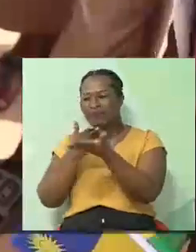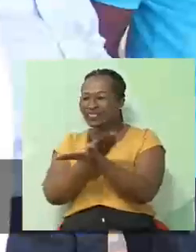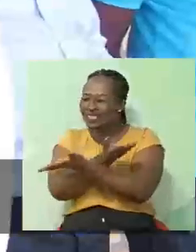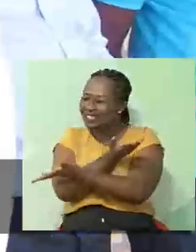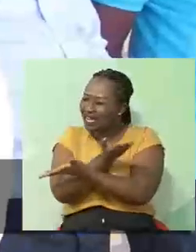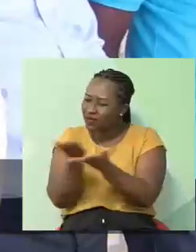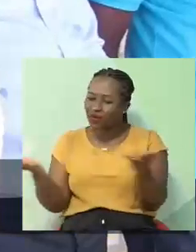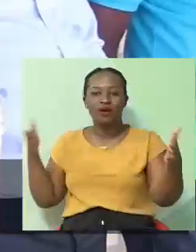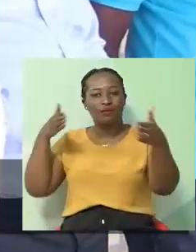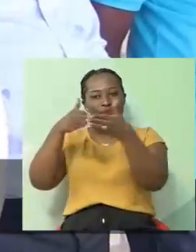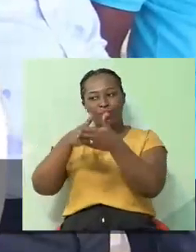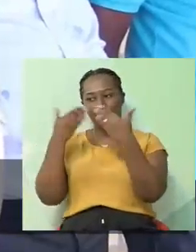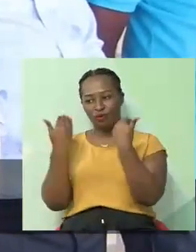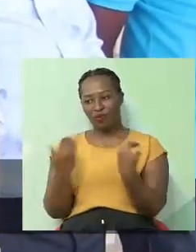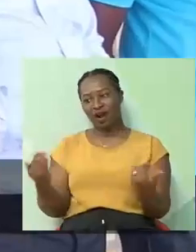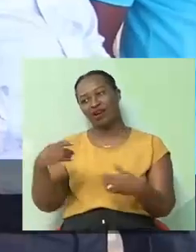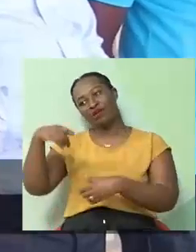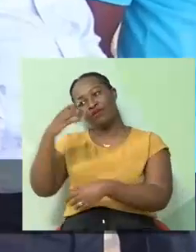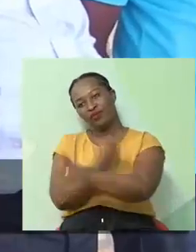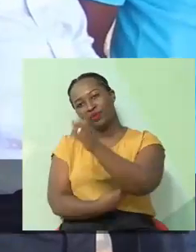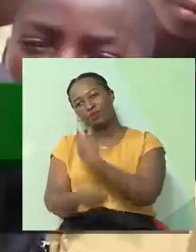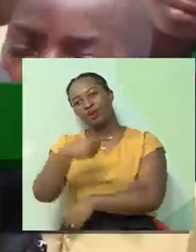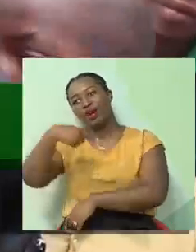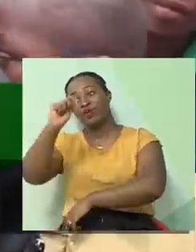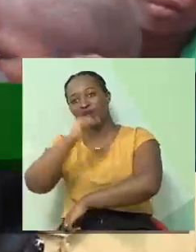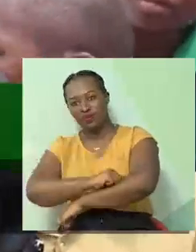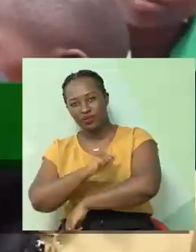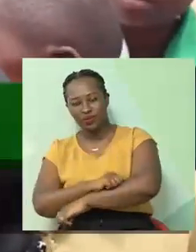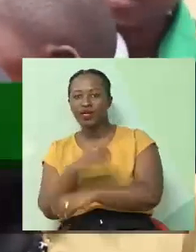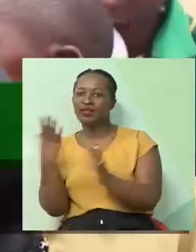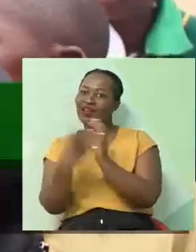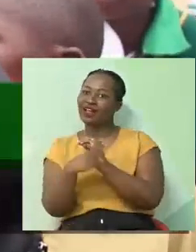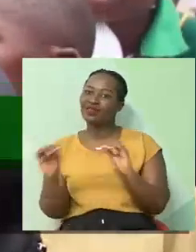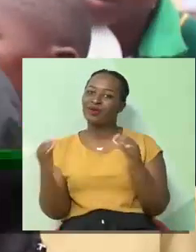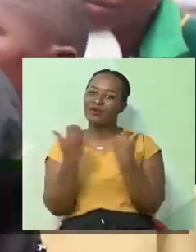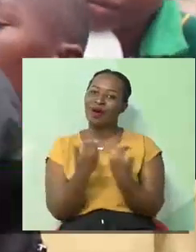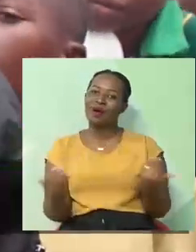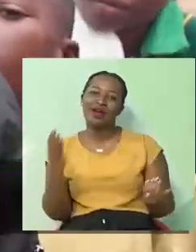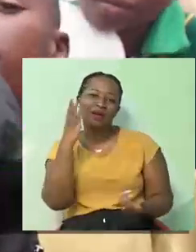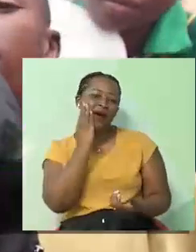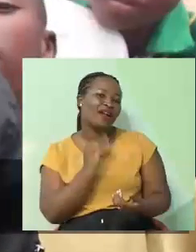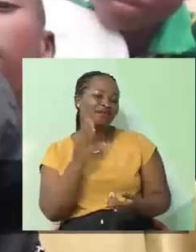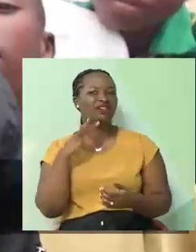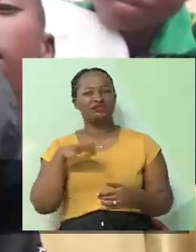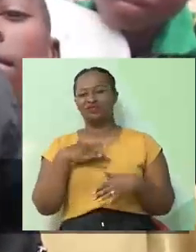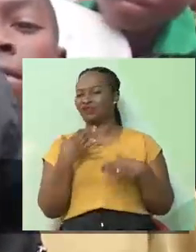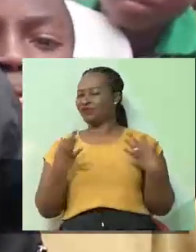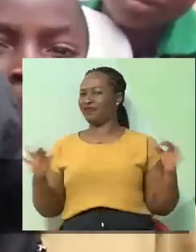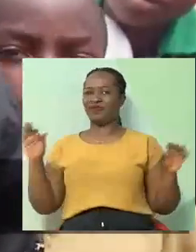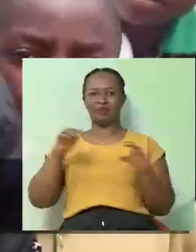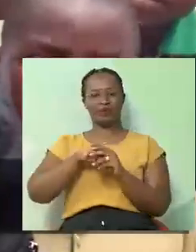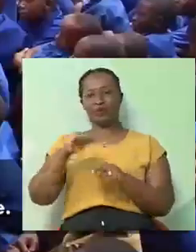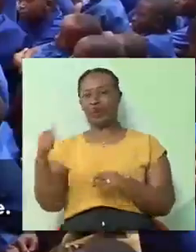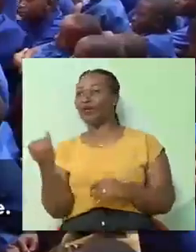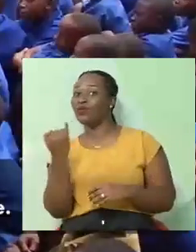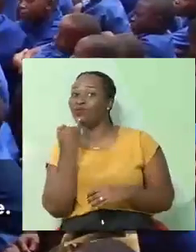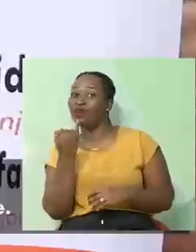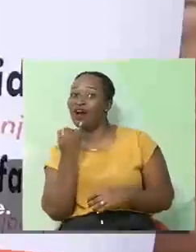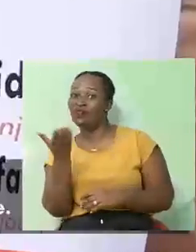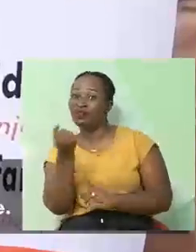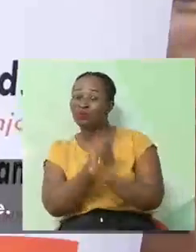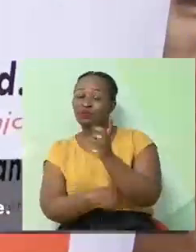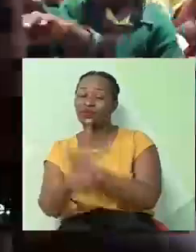w'imbogamizi izo arizo zose zizitira umwana ufite ubumuga kugana ishuri nta kibazo dufite abana baramenyereye barisanzuye mu bandi